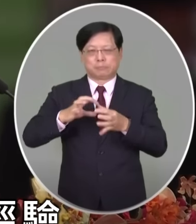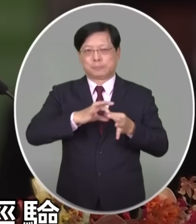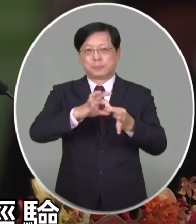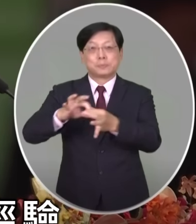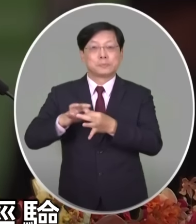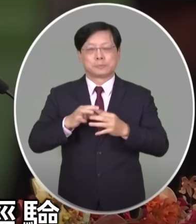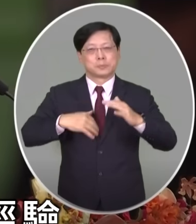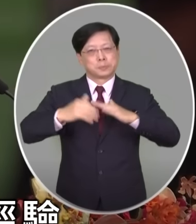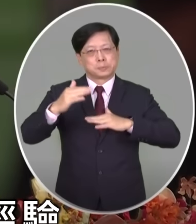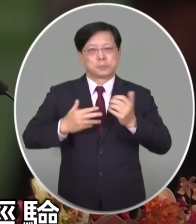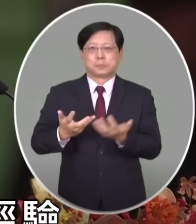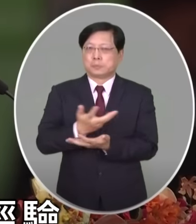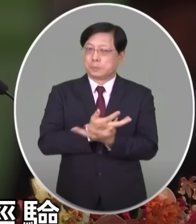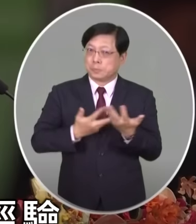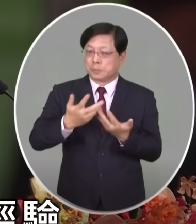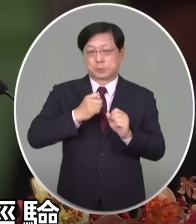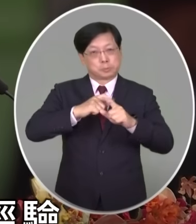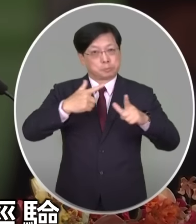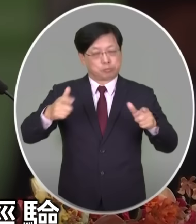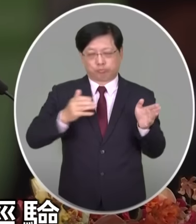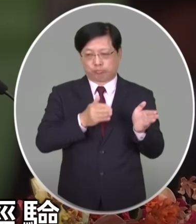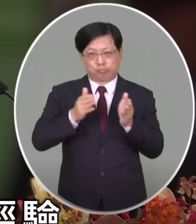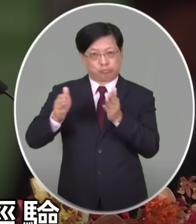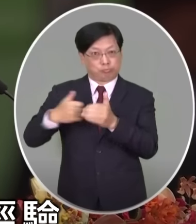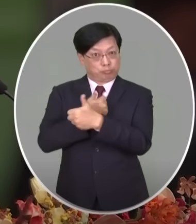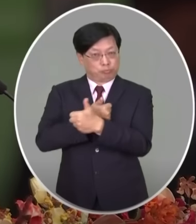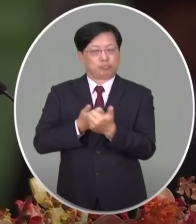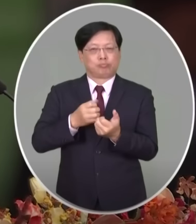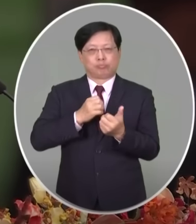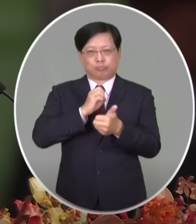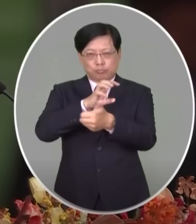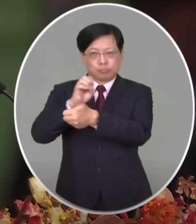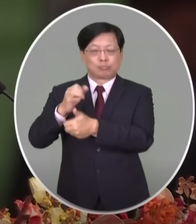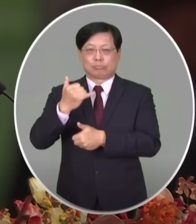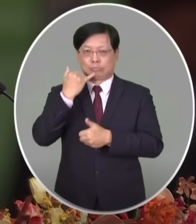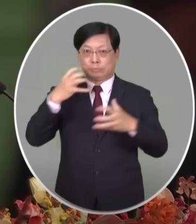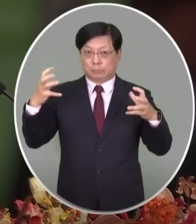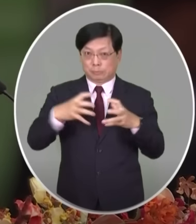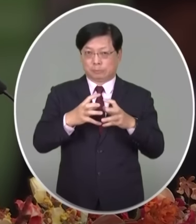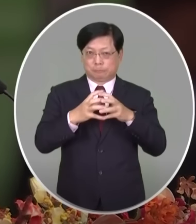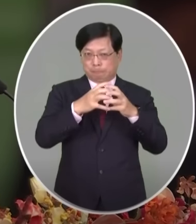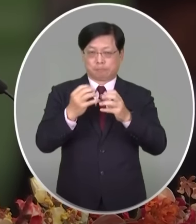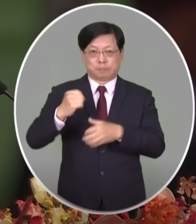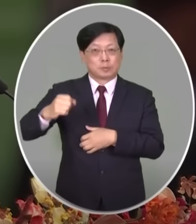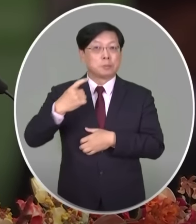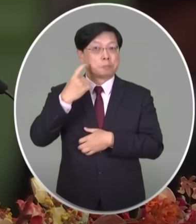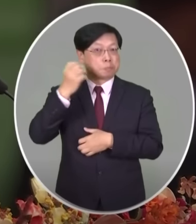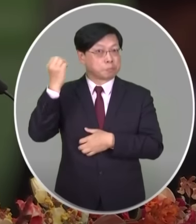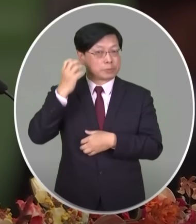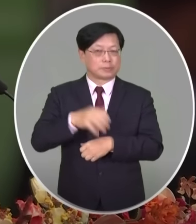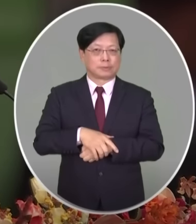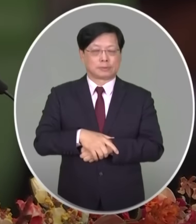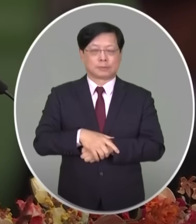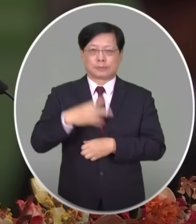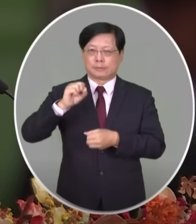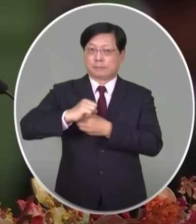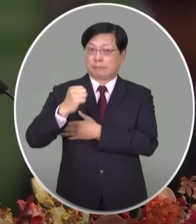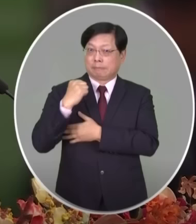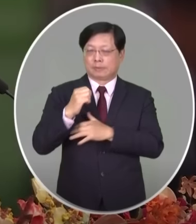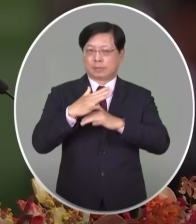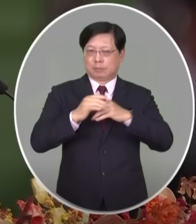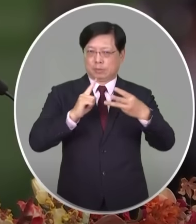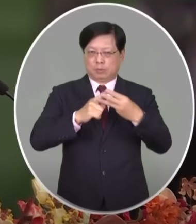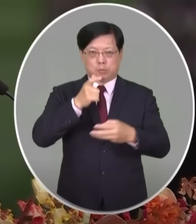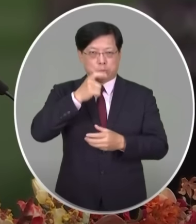彼此交流各领域的发展经验，一起对抗假讯息，强化民主